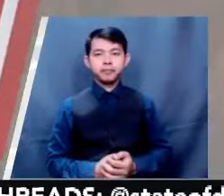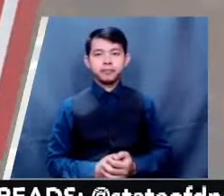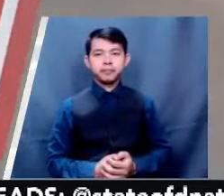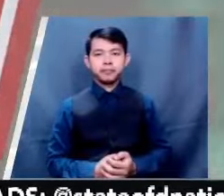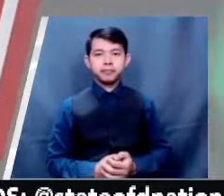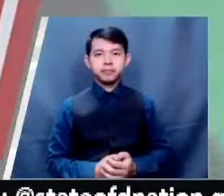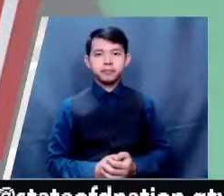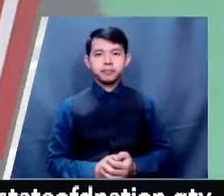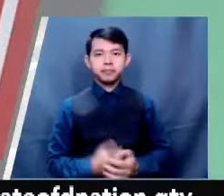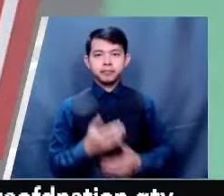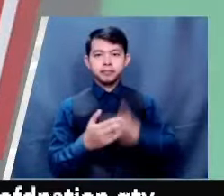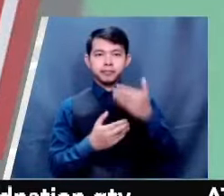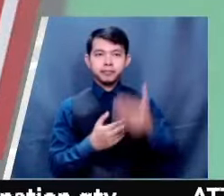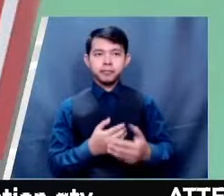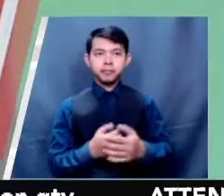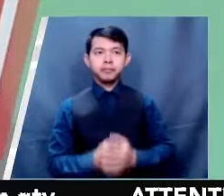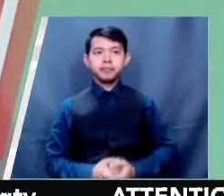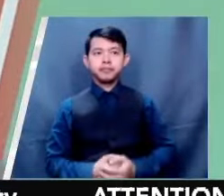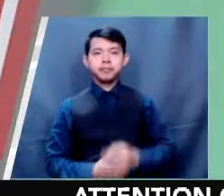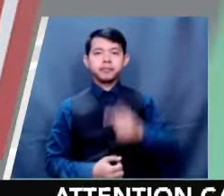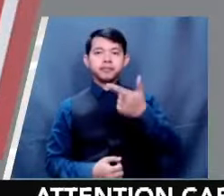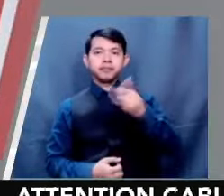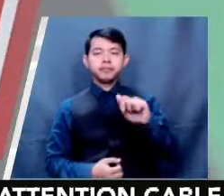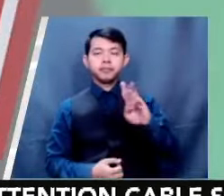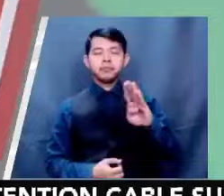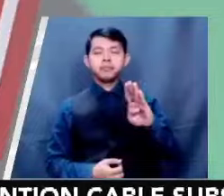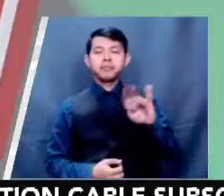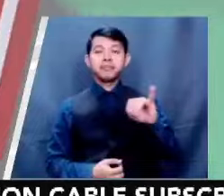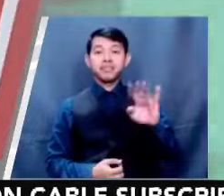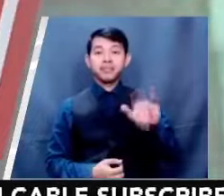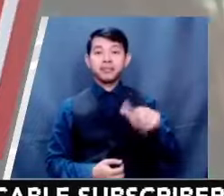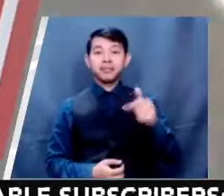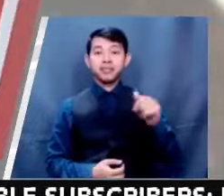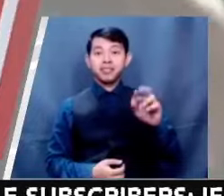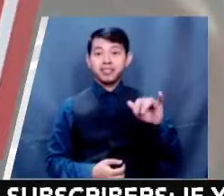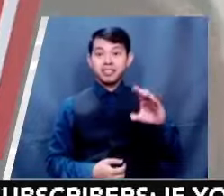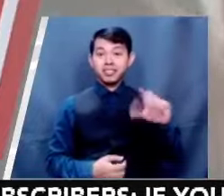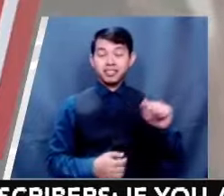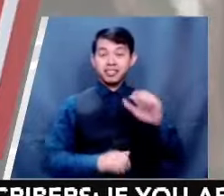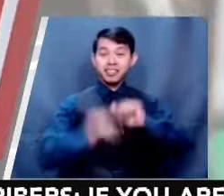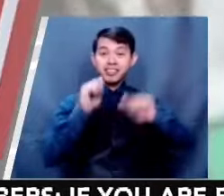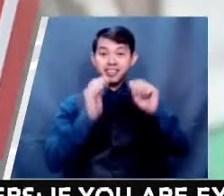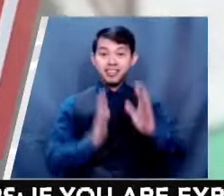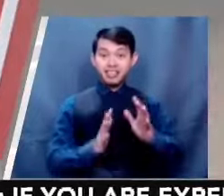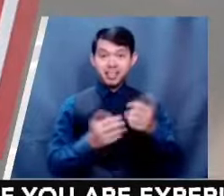Gabbi Garcia may entry na rin sa Asoka Challenge.